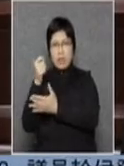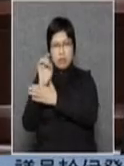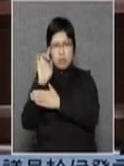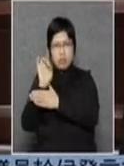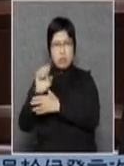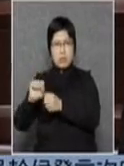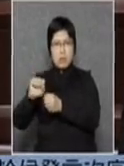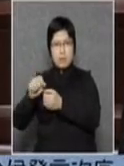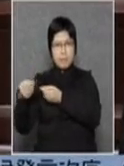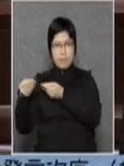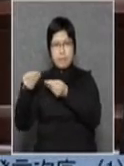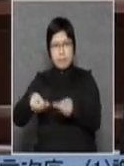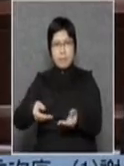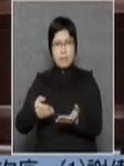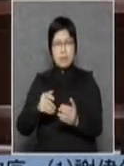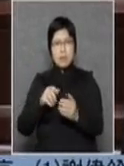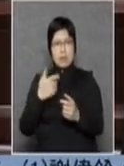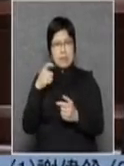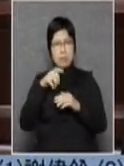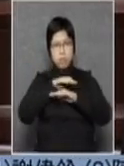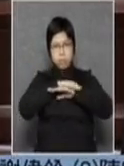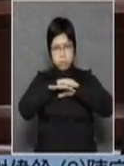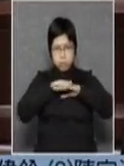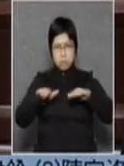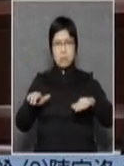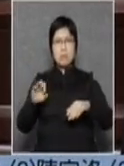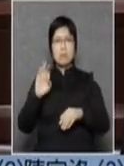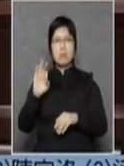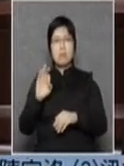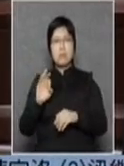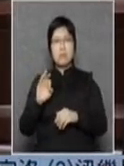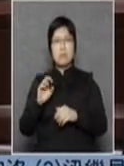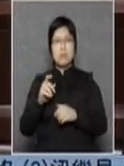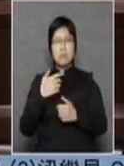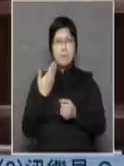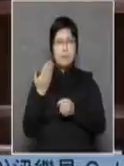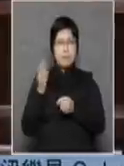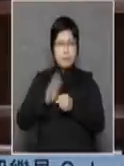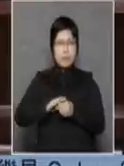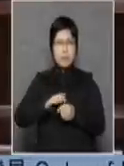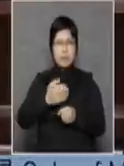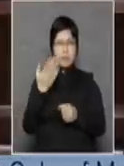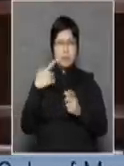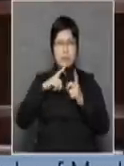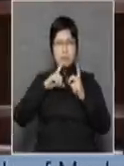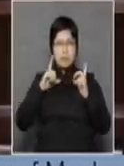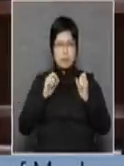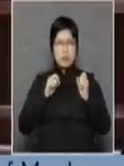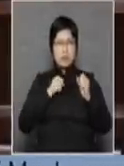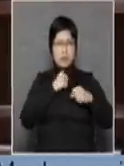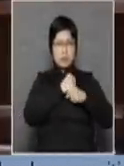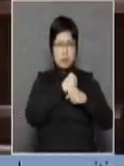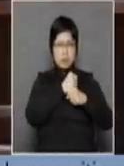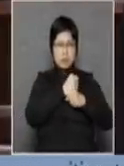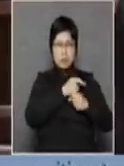加供應，先能夠穩定樓市嘅。為咗補回曾蔭權任內嗰